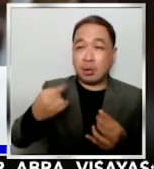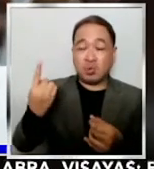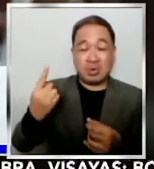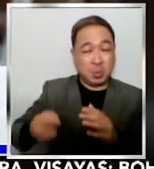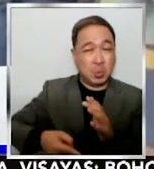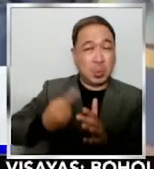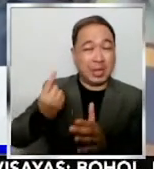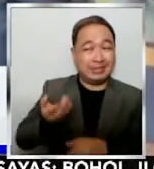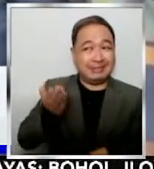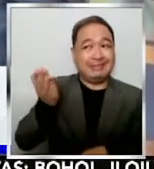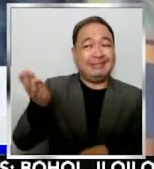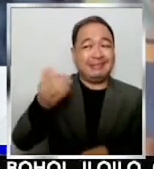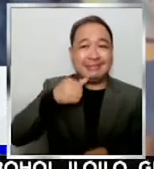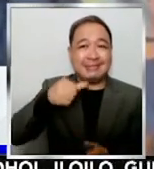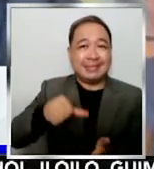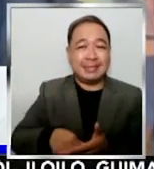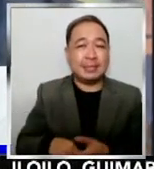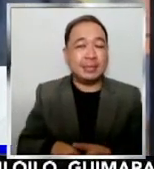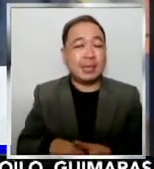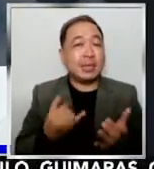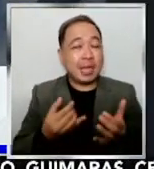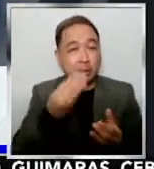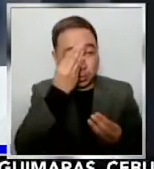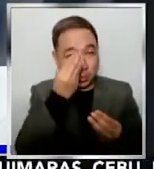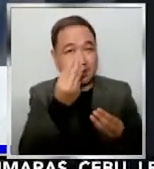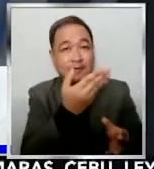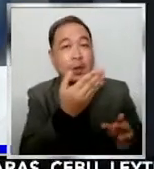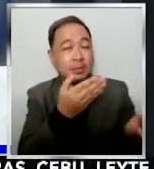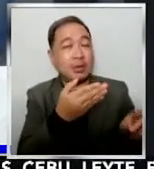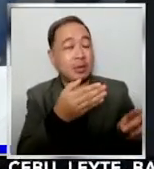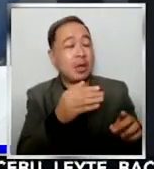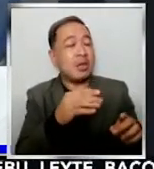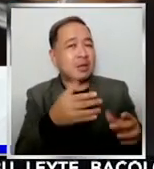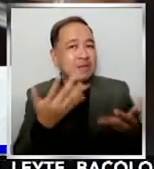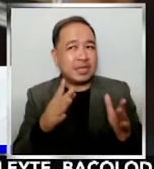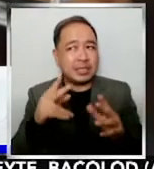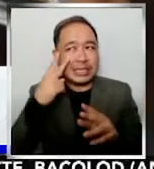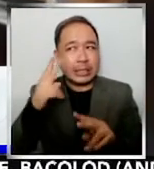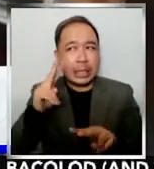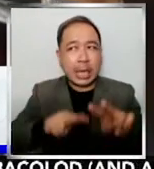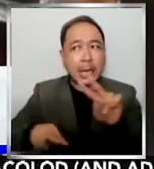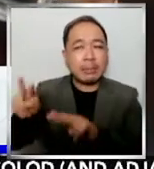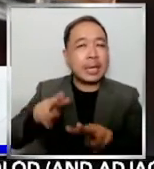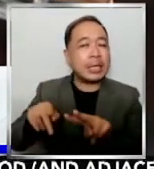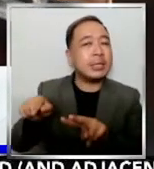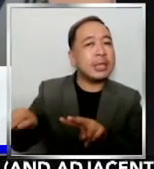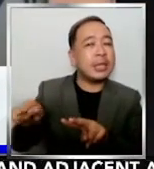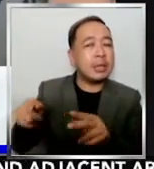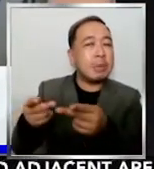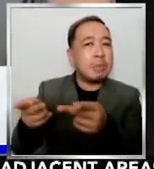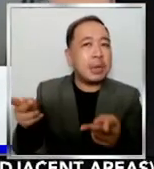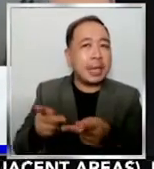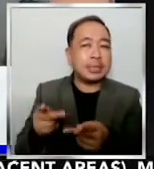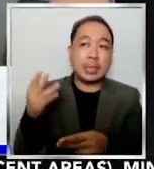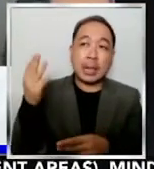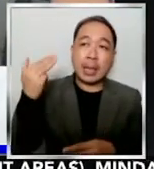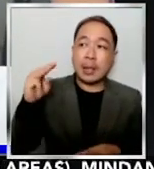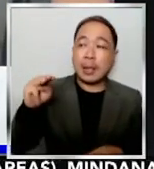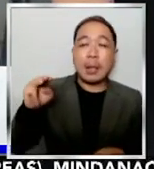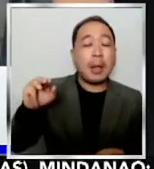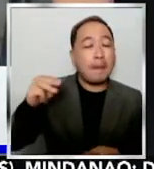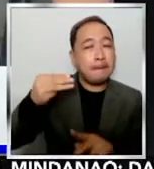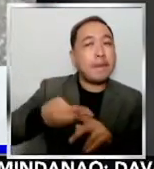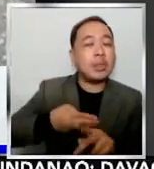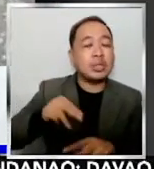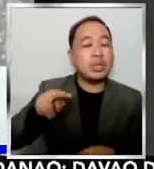sa tanggapan ng sanidad ang sumbong at nagpa-inspeksyon na raw sila sa lugar noong 21 ng Marso. Halos yung mga wastewater